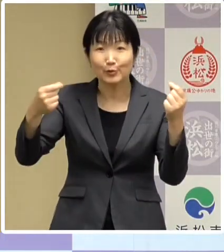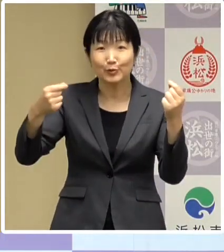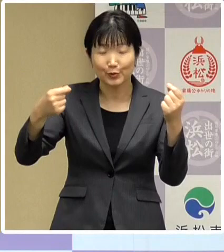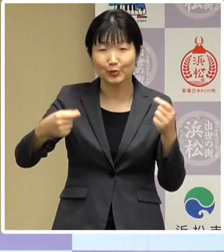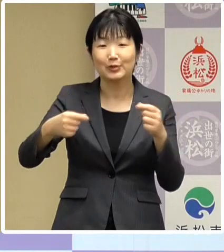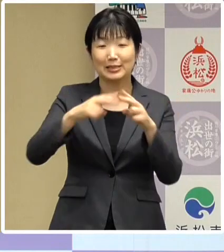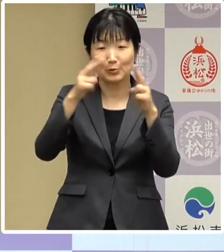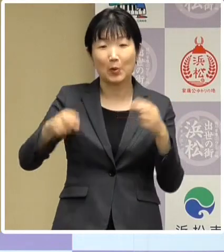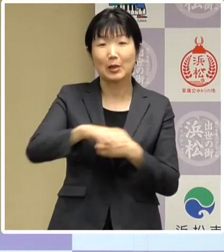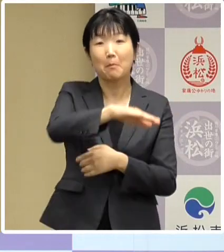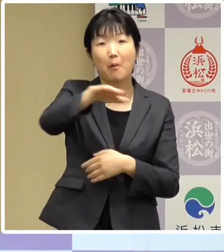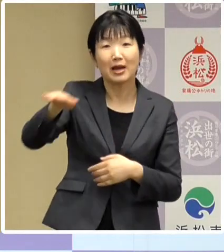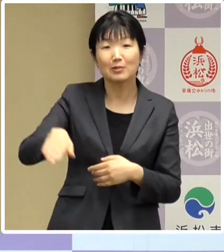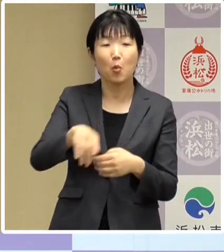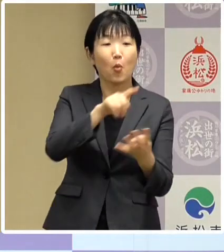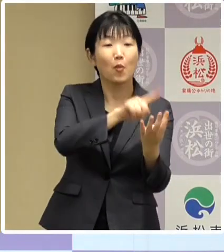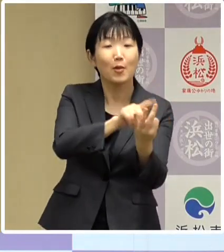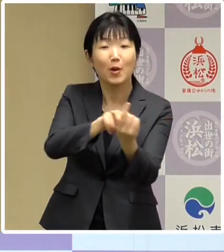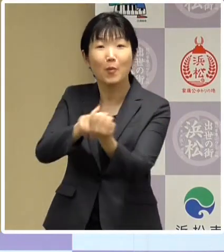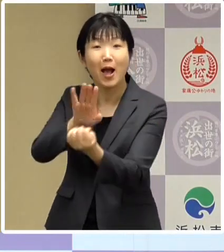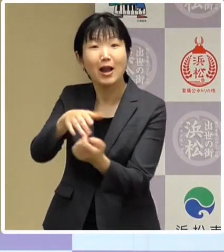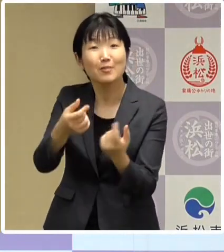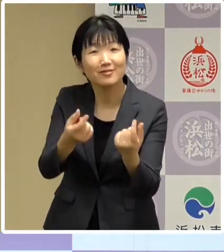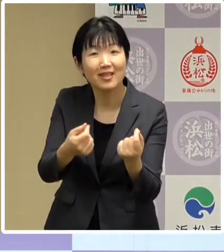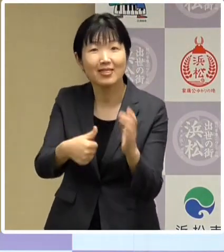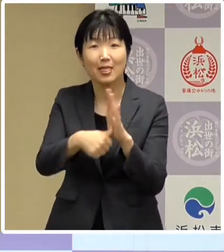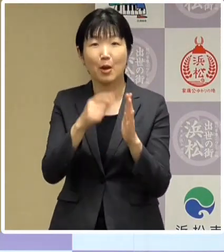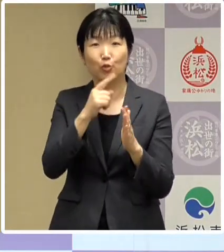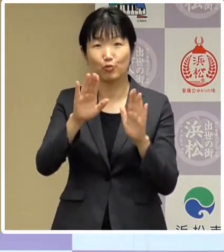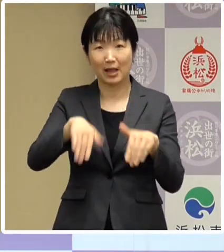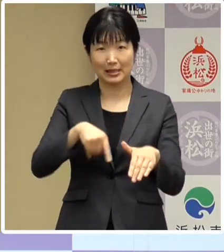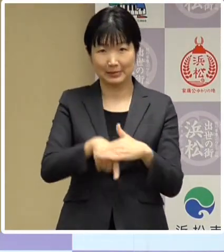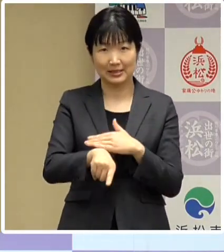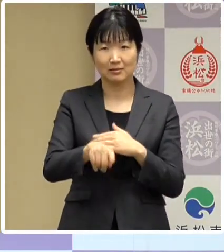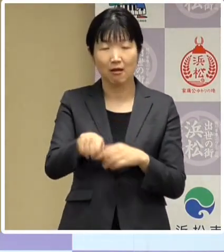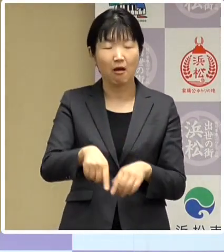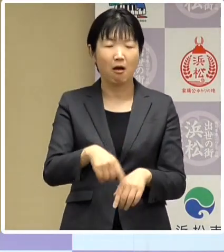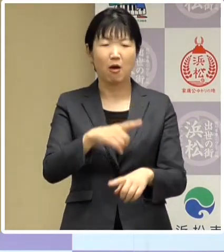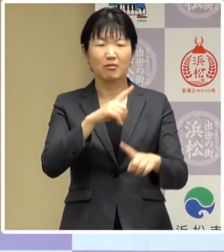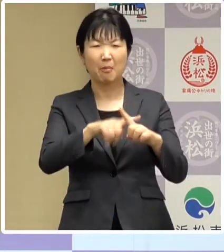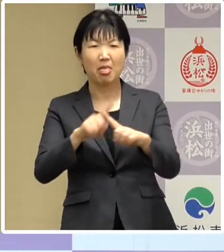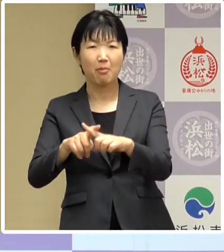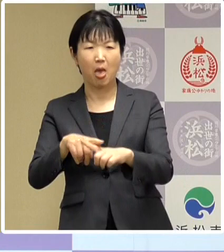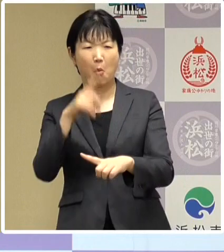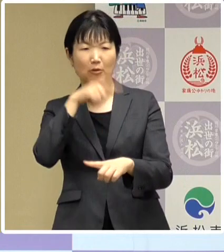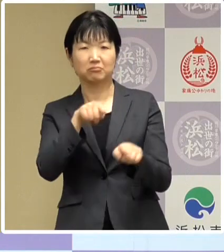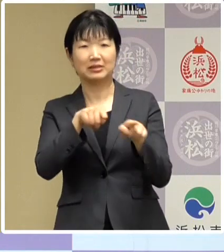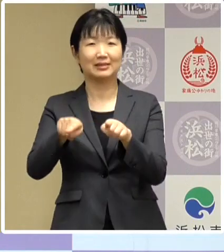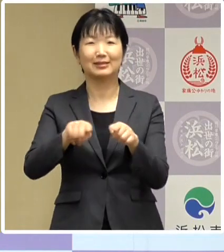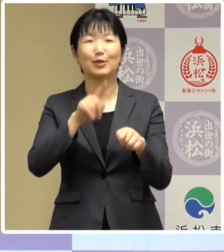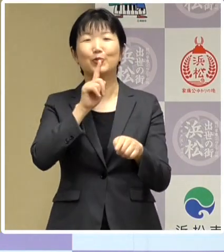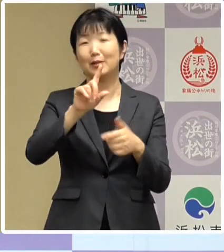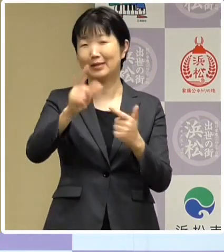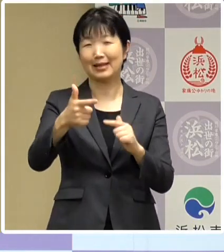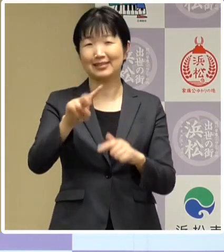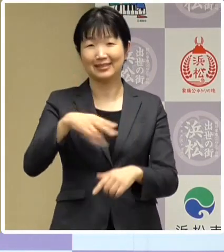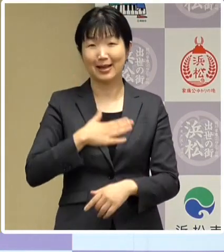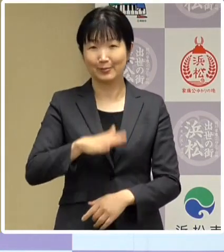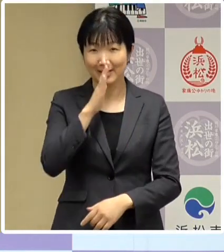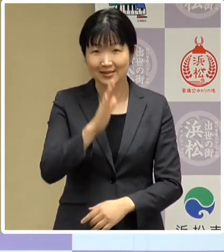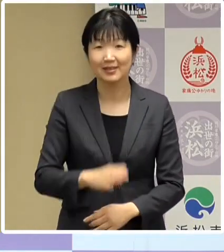ります、こういう大学がありますということでお話しいただけですね、まあ、特定の大学を批判揶揄するものではないということはぜひご理解いただきたいと思います